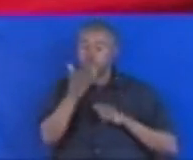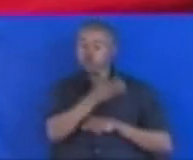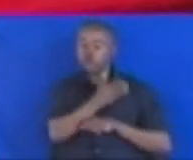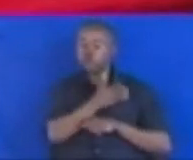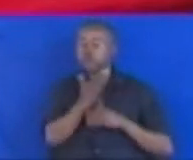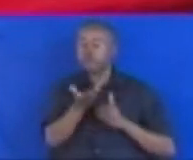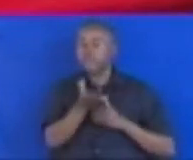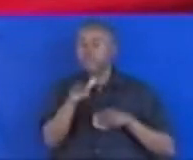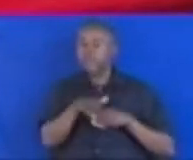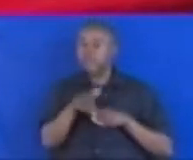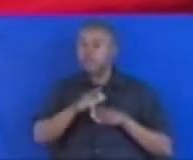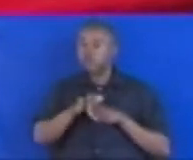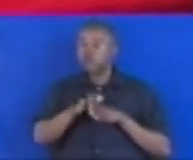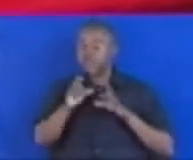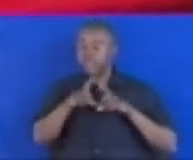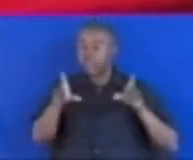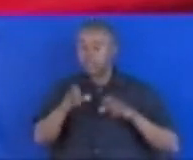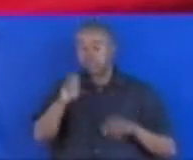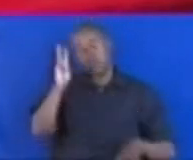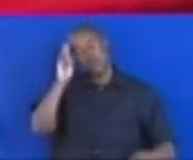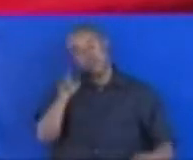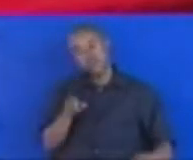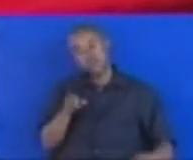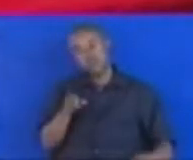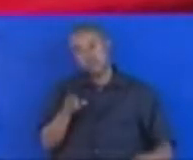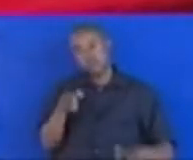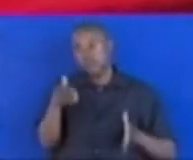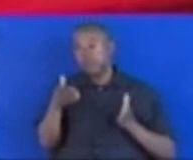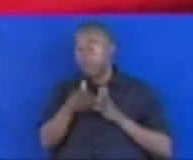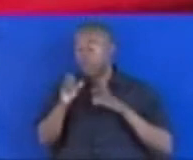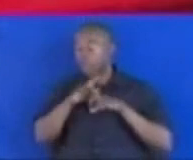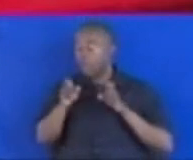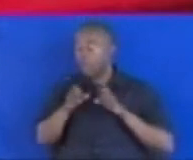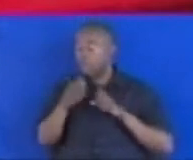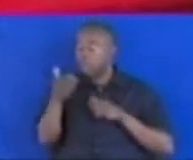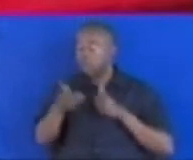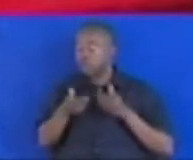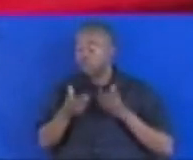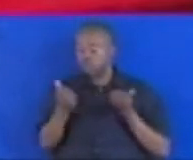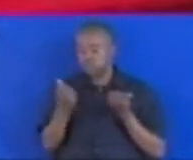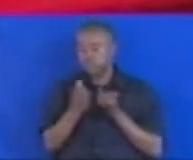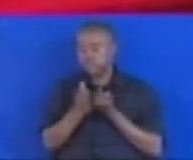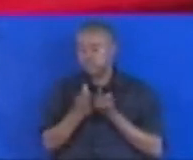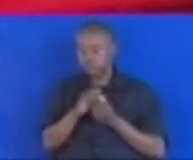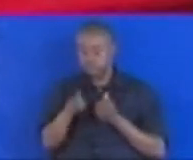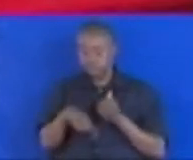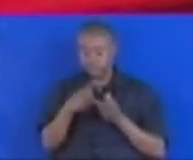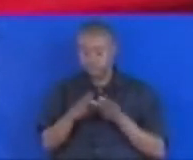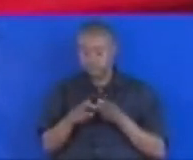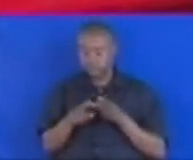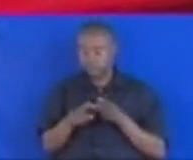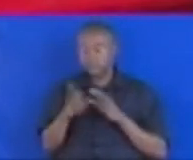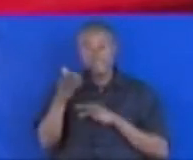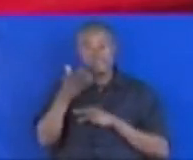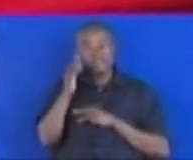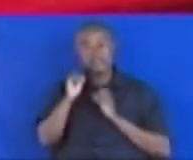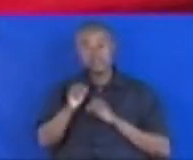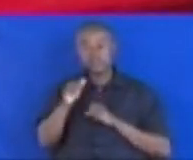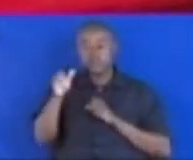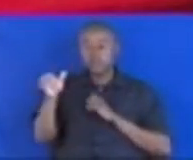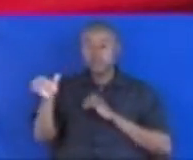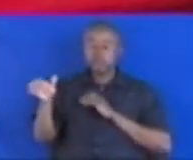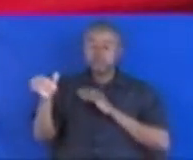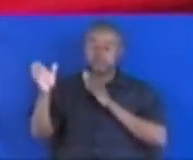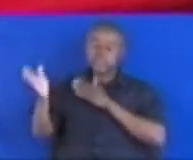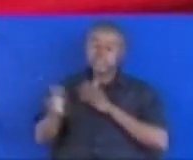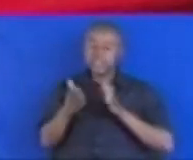kutumia kadi za wazazi mpaka kadi ya mtoto itakapokuwa imeshakuwa tayari; tatu, serikali iandae eneo na